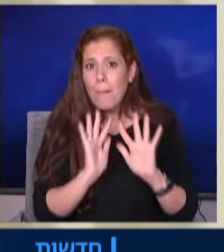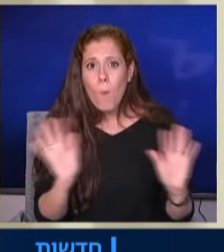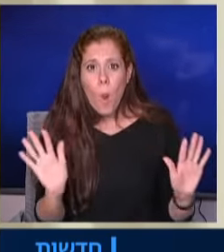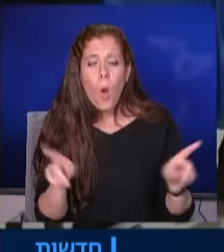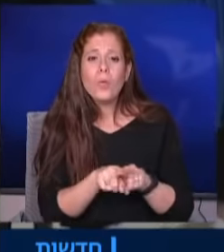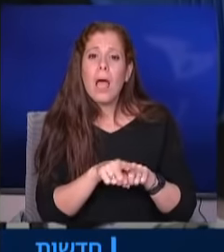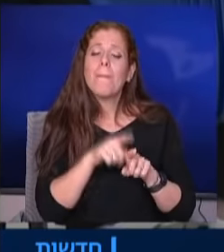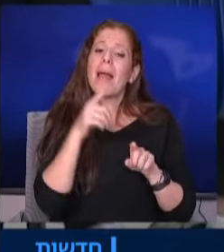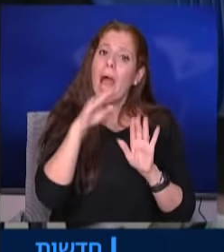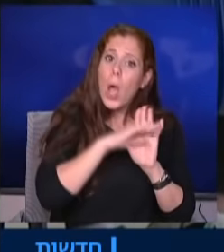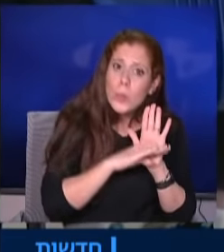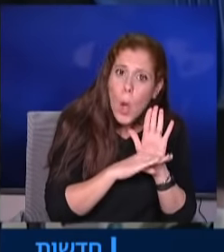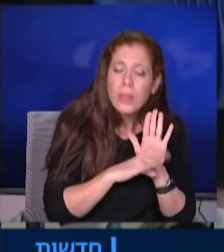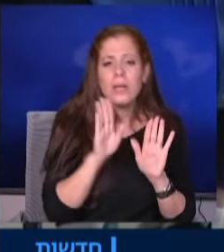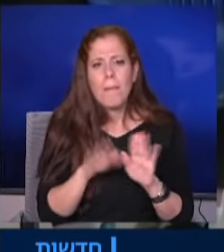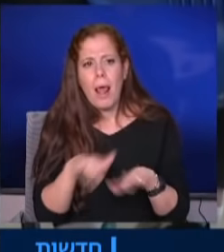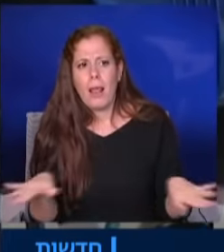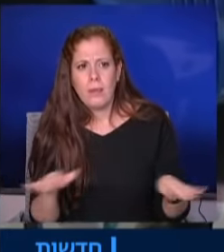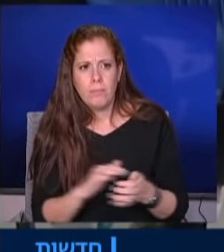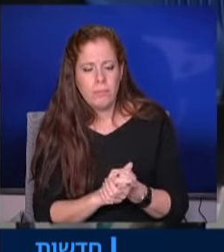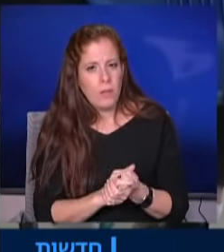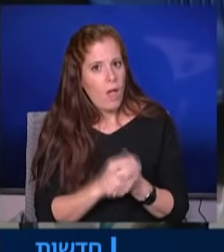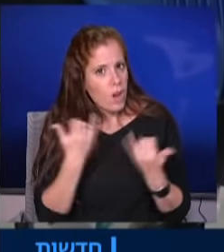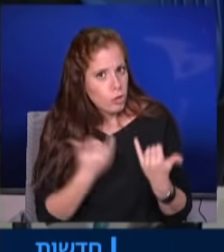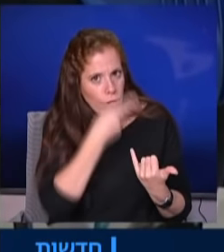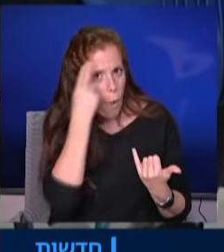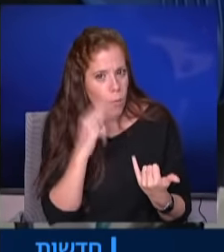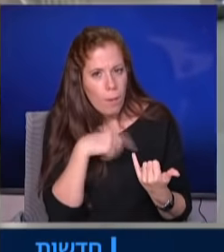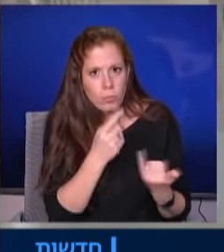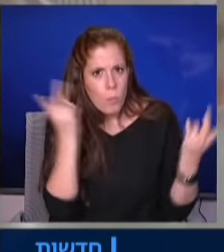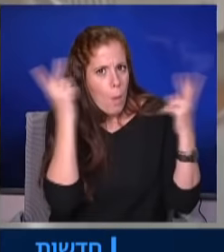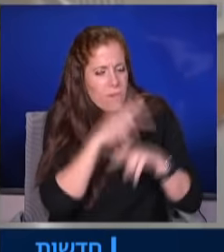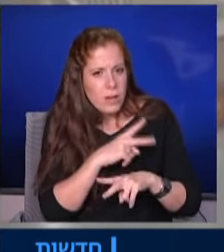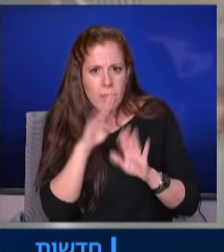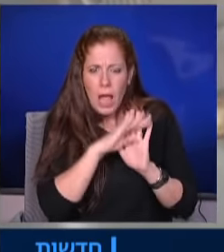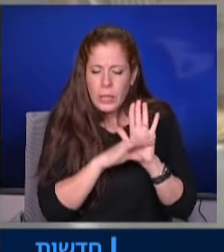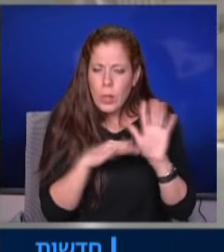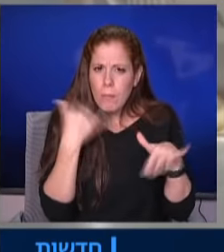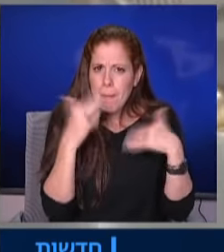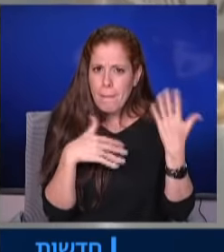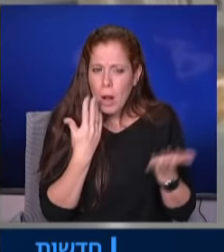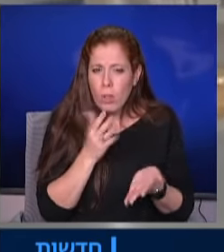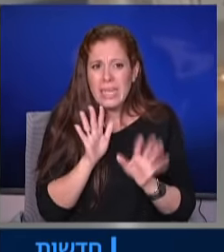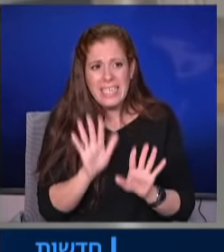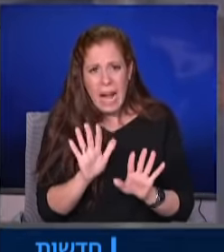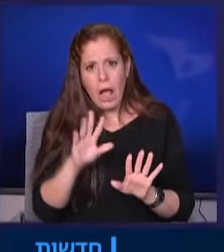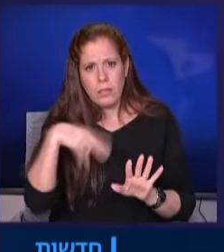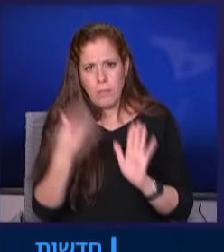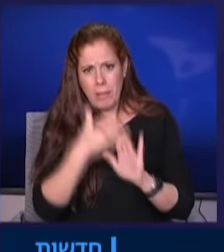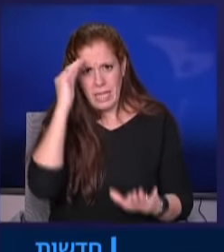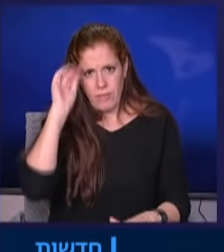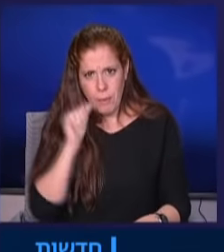גם על הילדים. אבל דווקא כעת הורים רבים אומרים שהם לא מבינים את ההנחיות המבלבלות. כך זה יעבוד בבתי הספר